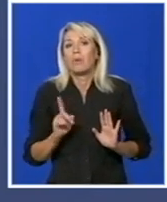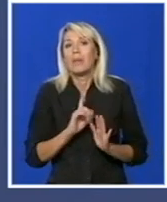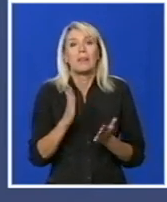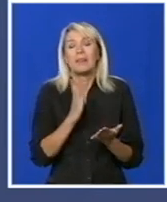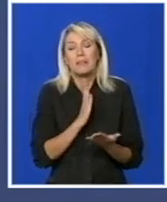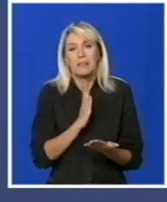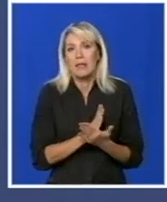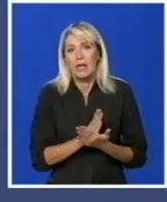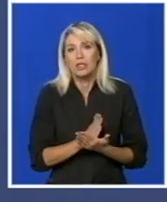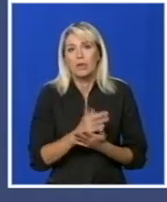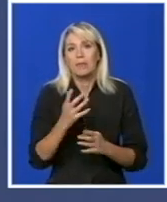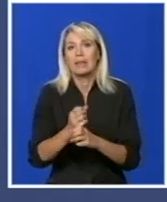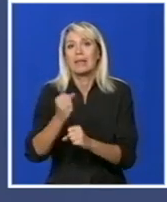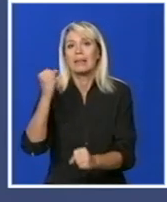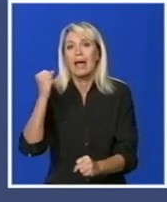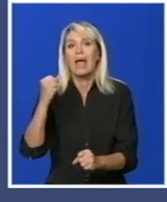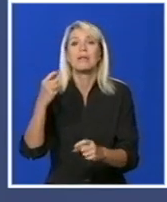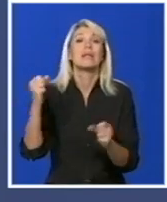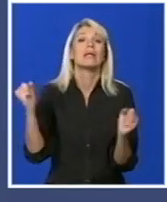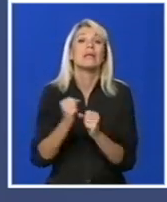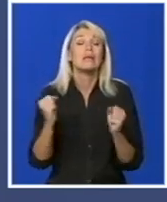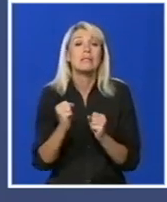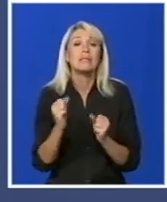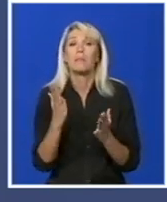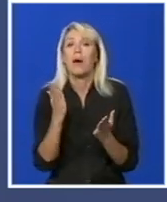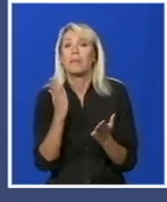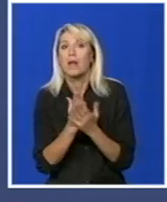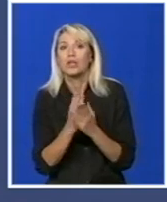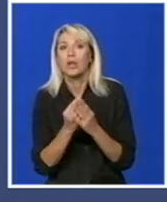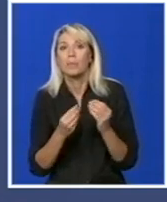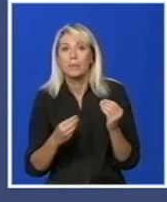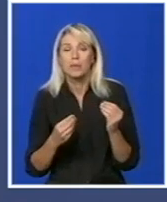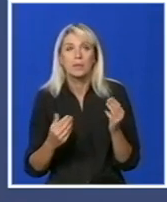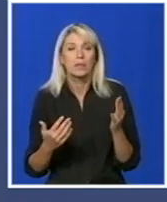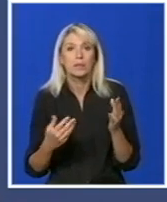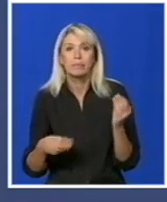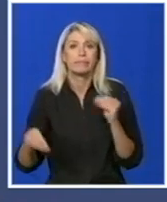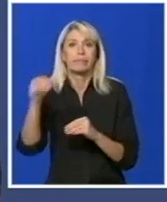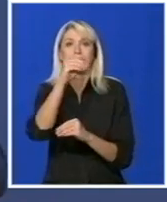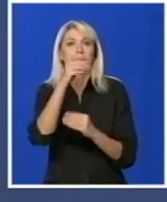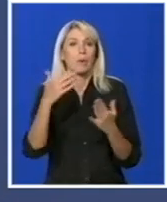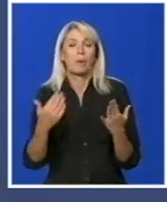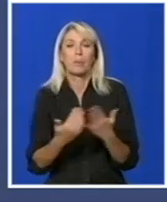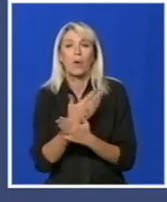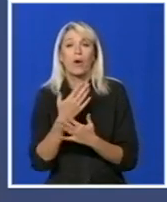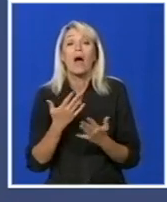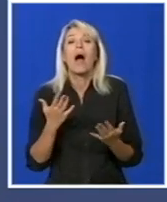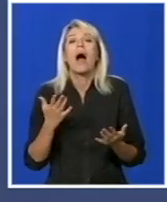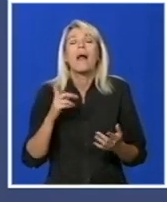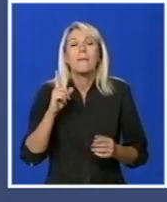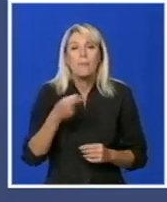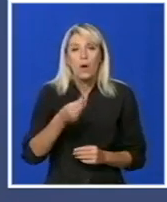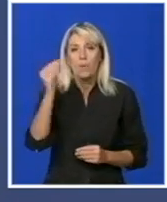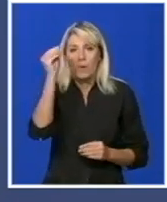nećemo doći na jesen i u zimu do nekog ozbiljnog poremećaja sistema. Ali moramo naučiti da živimo